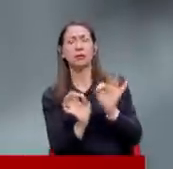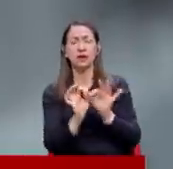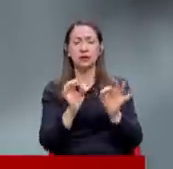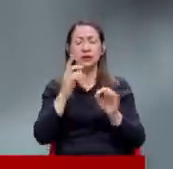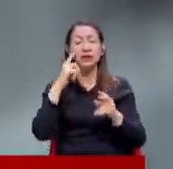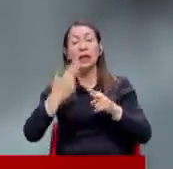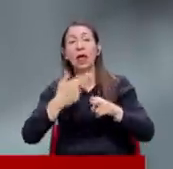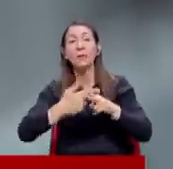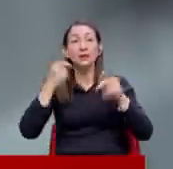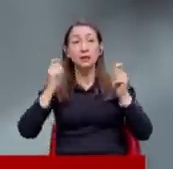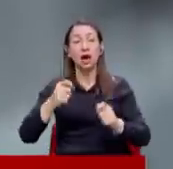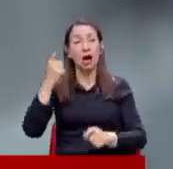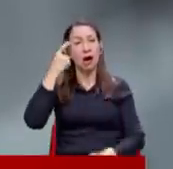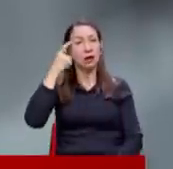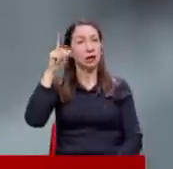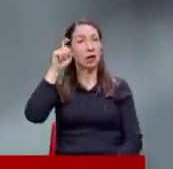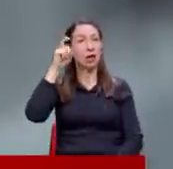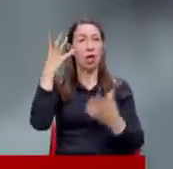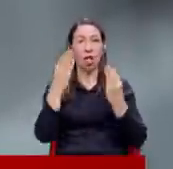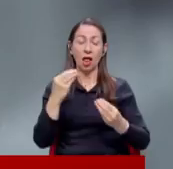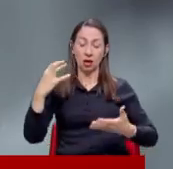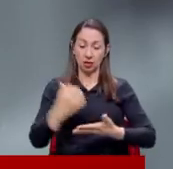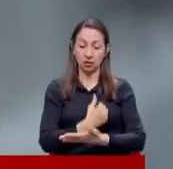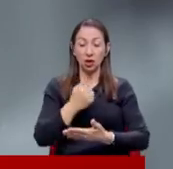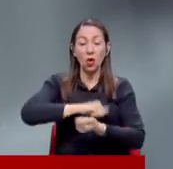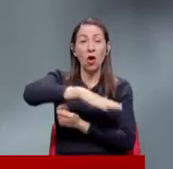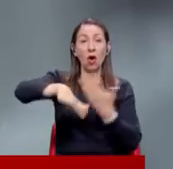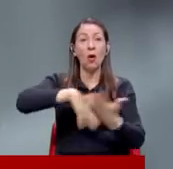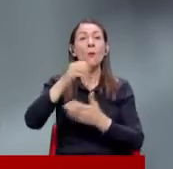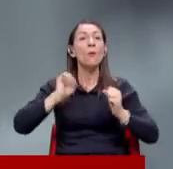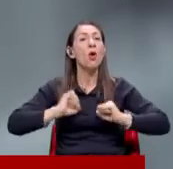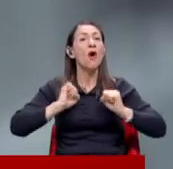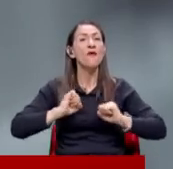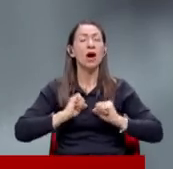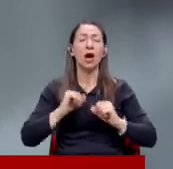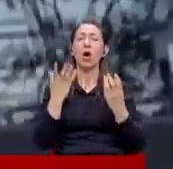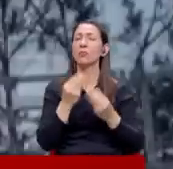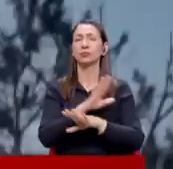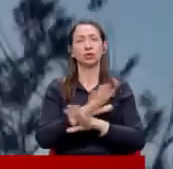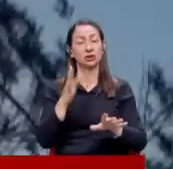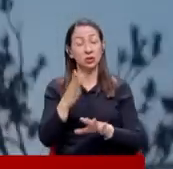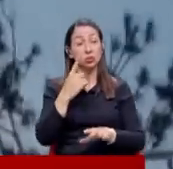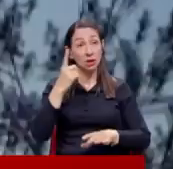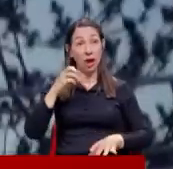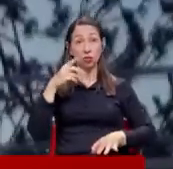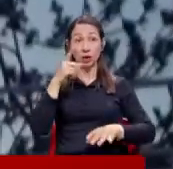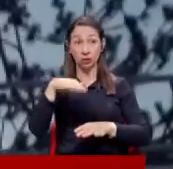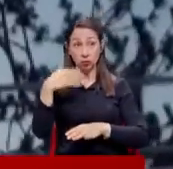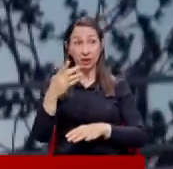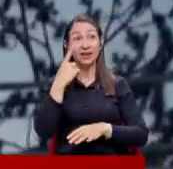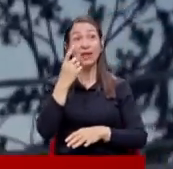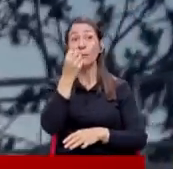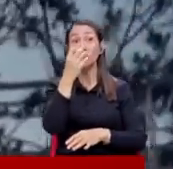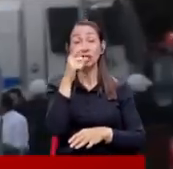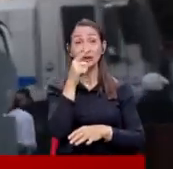testi yapılmış. Aklı selim galip gelerek kaos provası ters tepmiştir. Cumhurbaşkanı Erdoğan'ın ardından